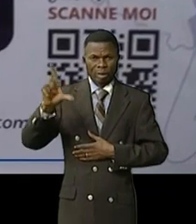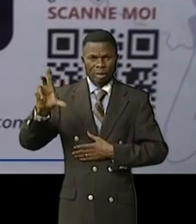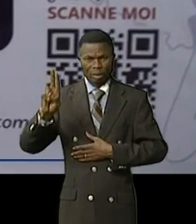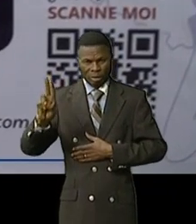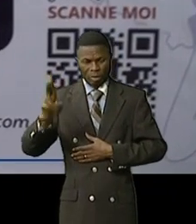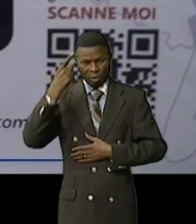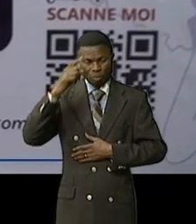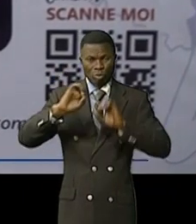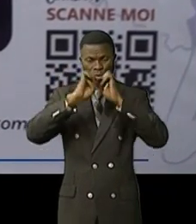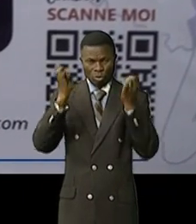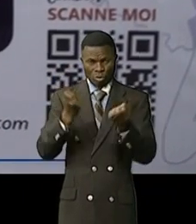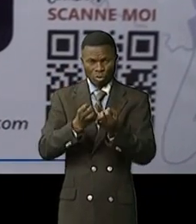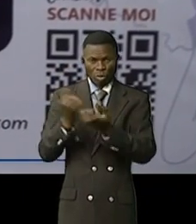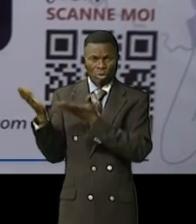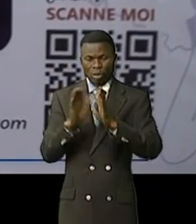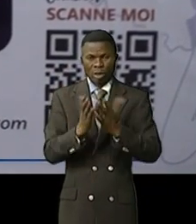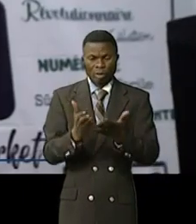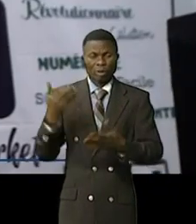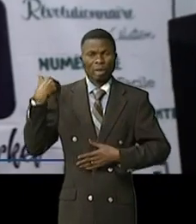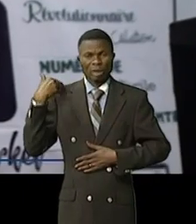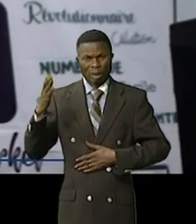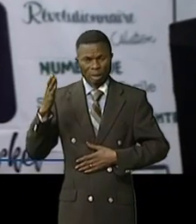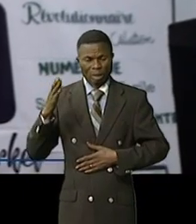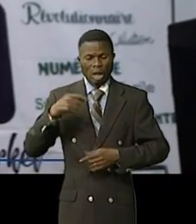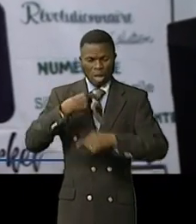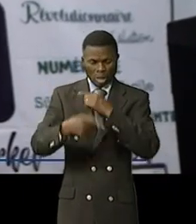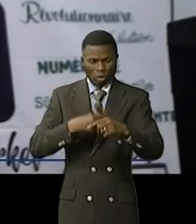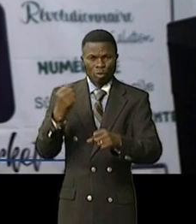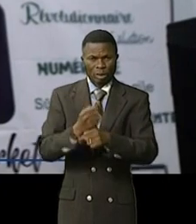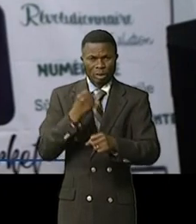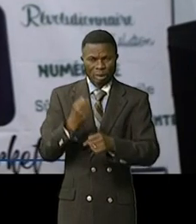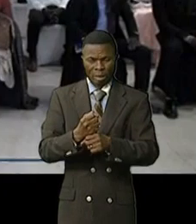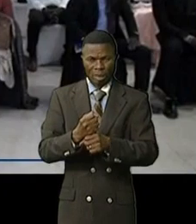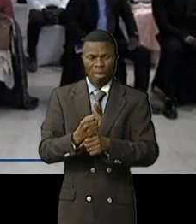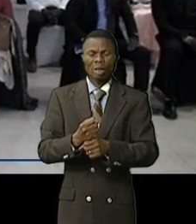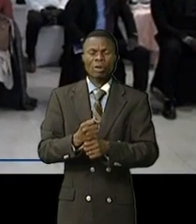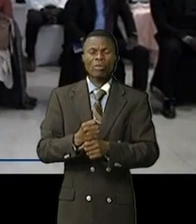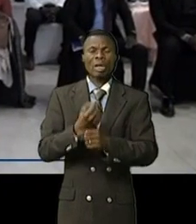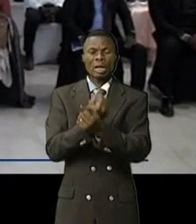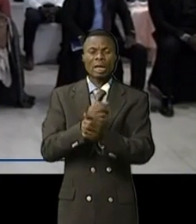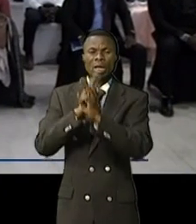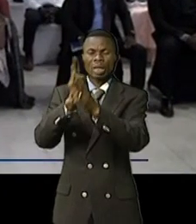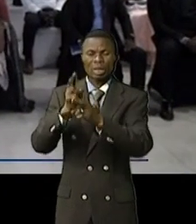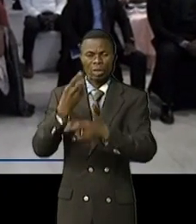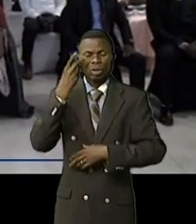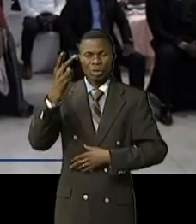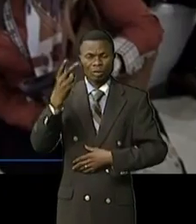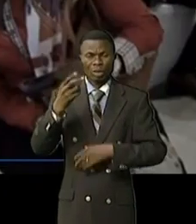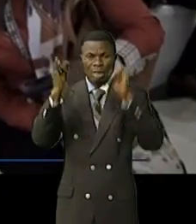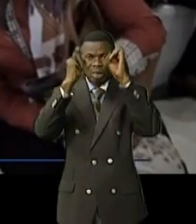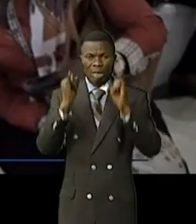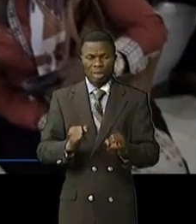pour cette entreprise du portefeuille de l'État de répondre à la vision du chef de l'État, celle de faire du numérique